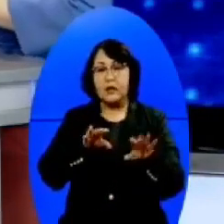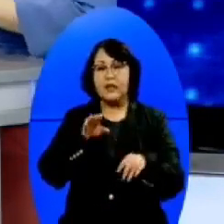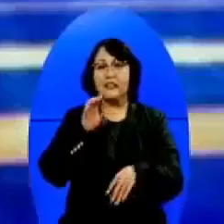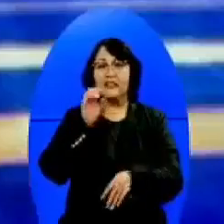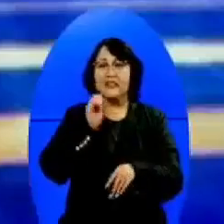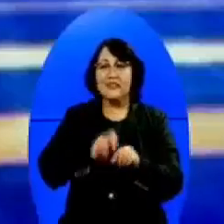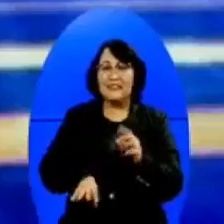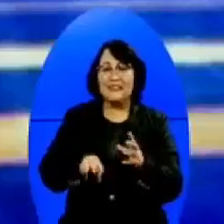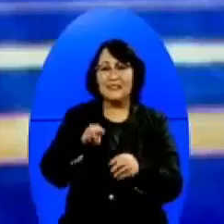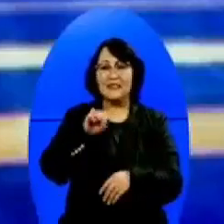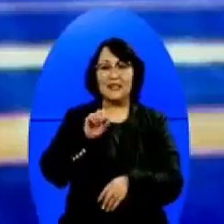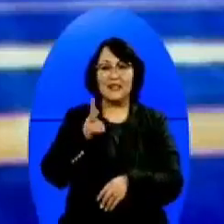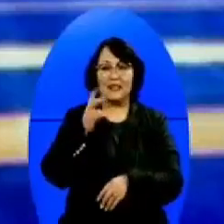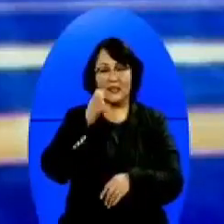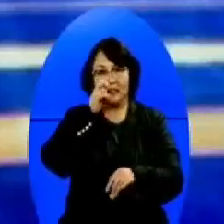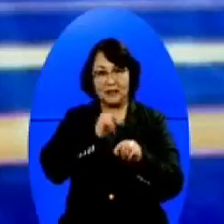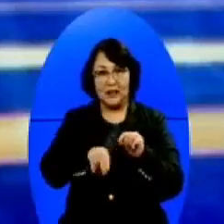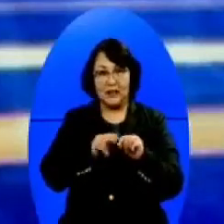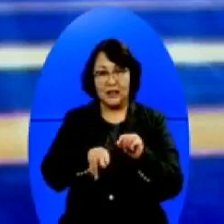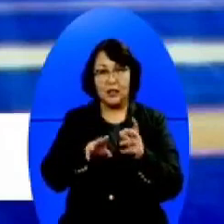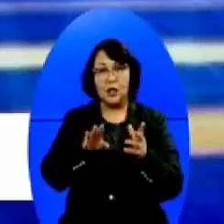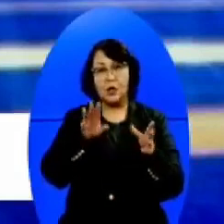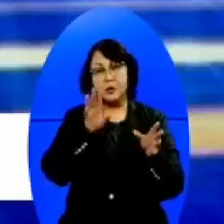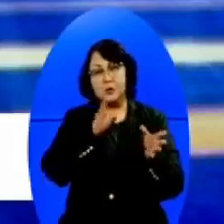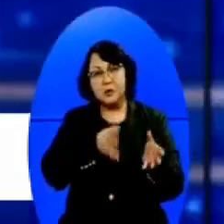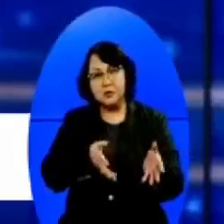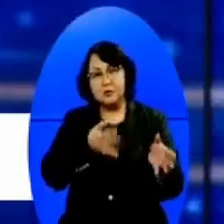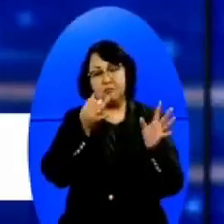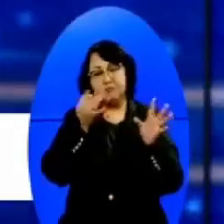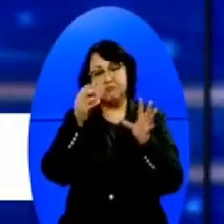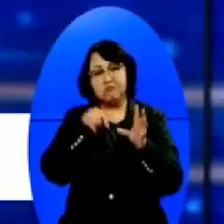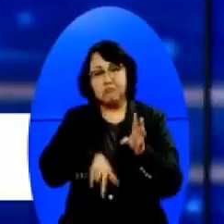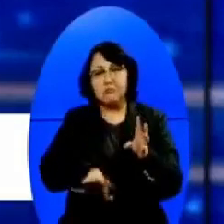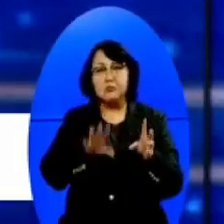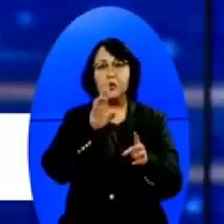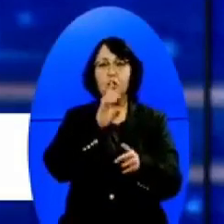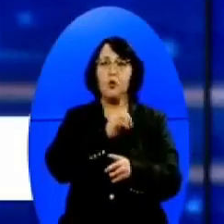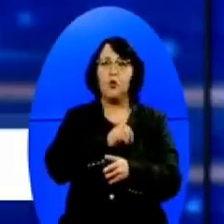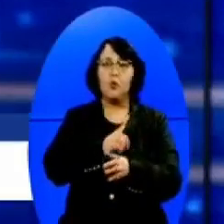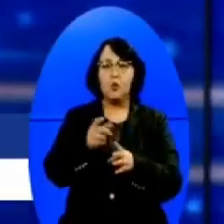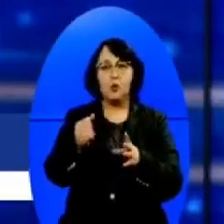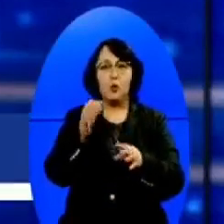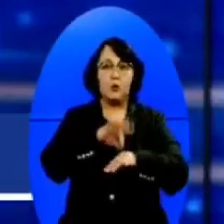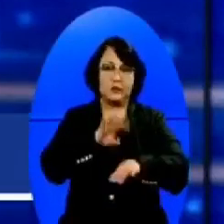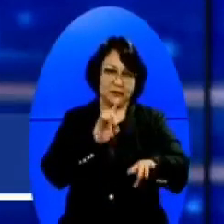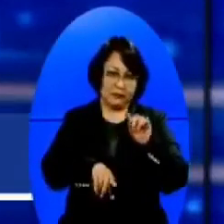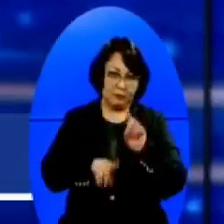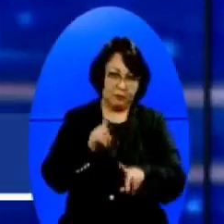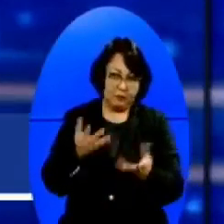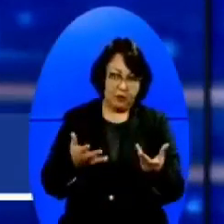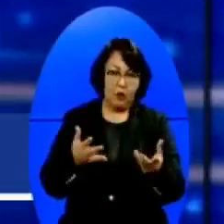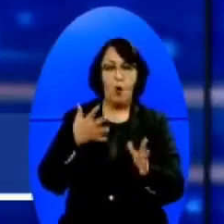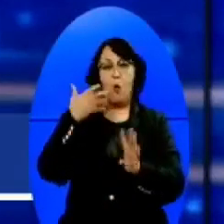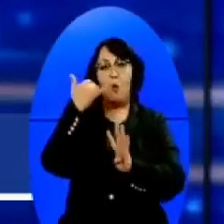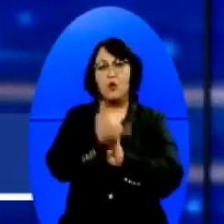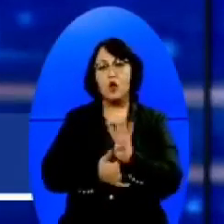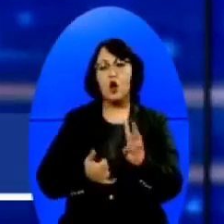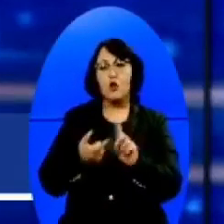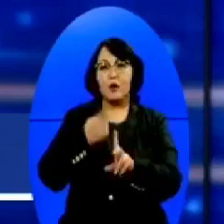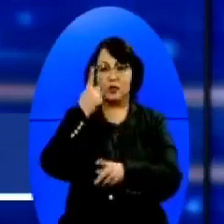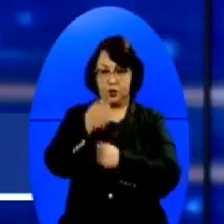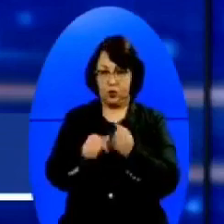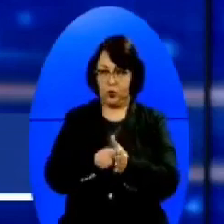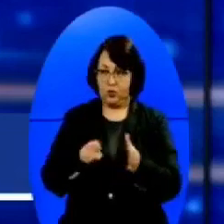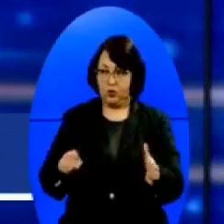дүнд бас өвчлөл ямар байгаа вэ? За тэгэхээр ер нь бол том том цэц өвчний өвчлөлийг одоо бид нэр удирглалаар гаргадаг, жилийн турш танддаг.